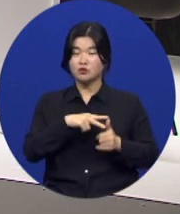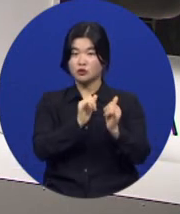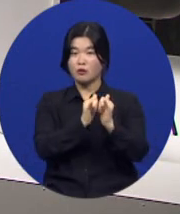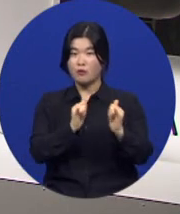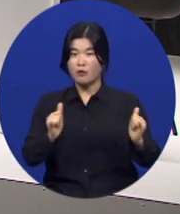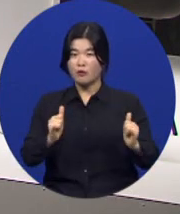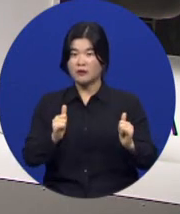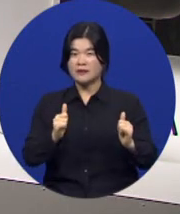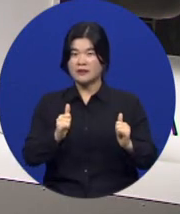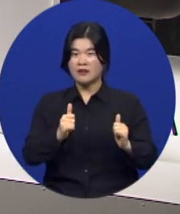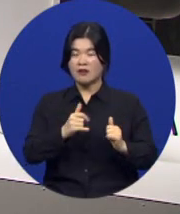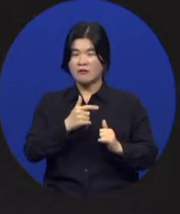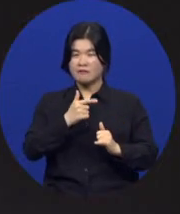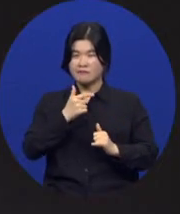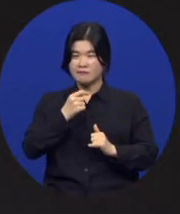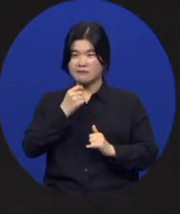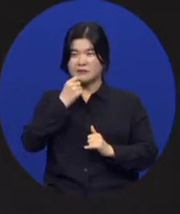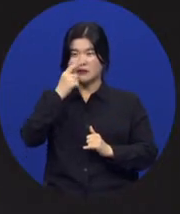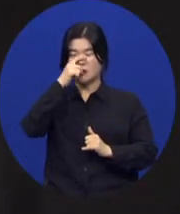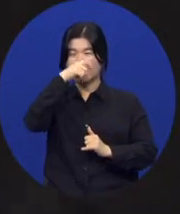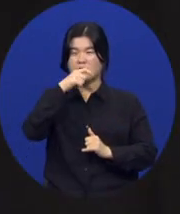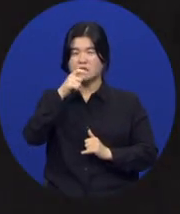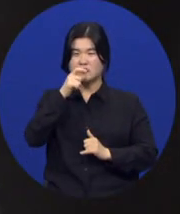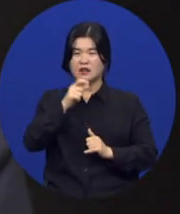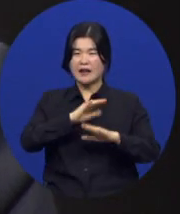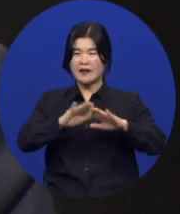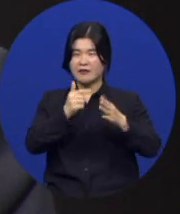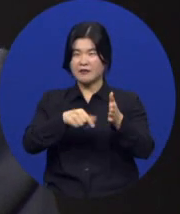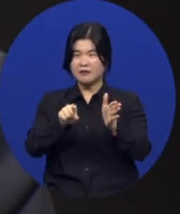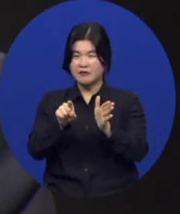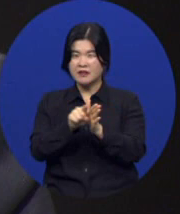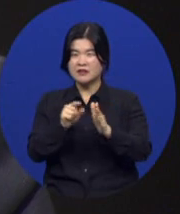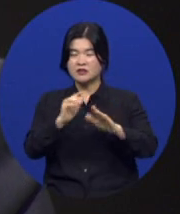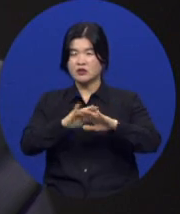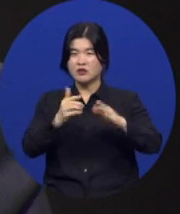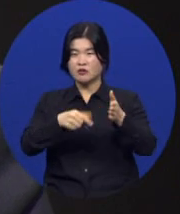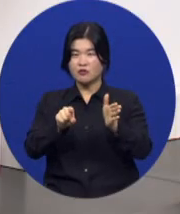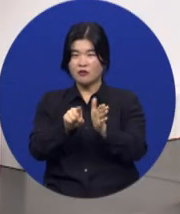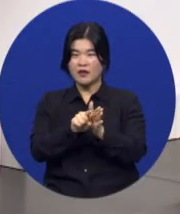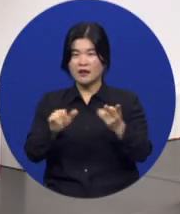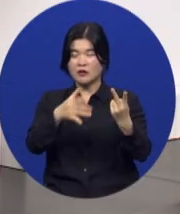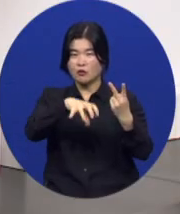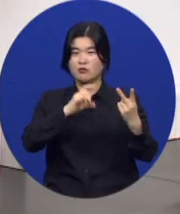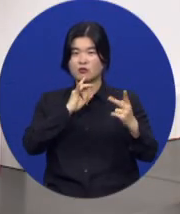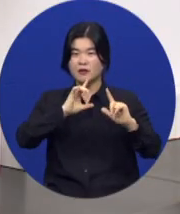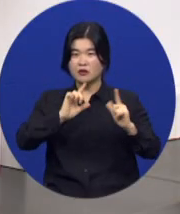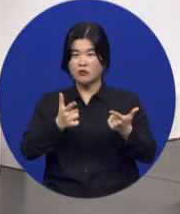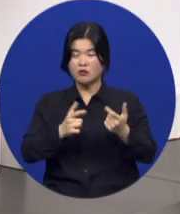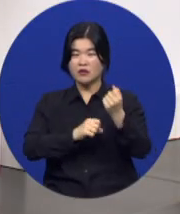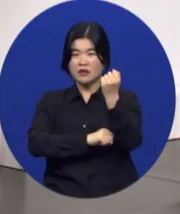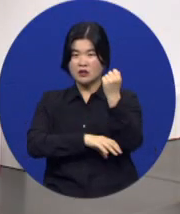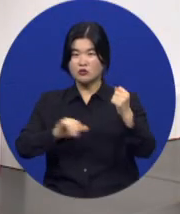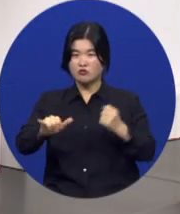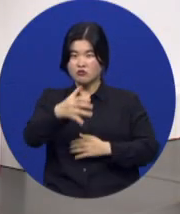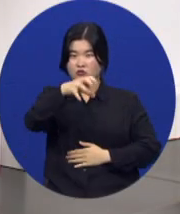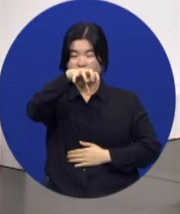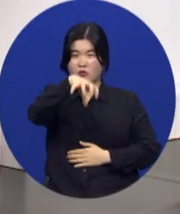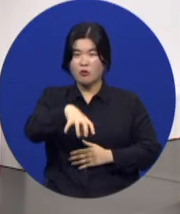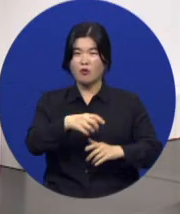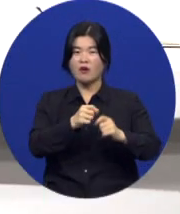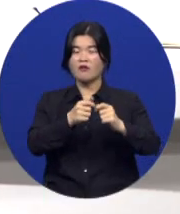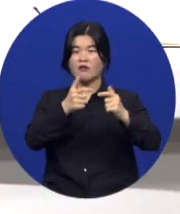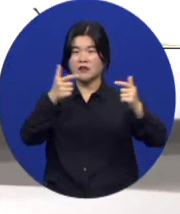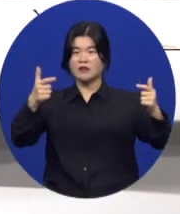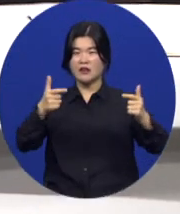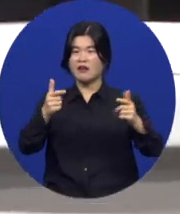탄소배출을 줄이고 쓰레기 배출 과 하수 문제를 해결하기 위해서는 j 공항 건설을 물로 기존 공항 확증이 해법이 아니라고